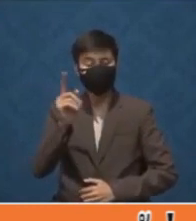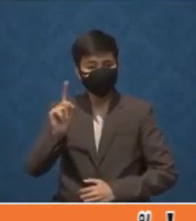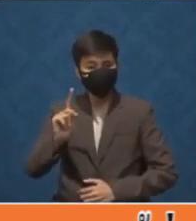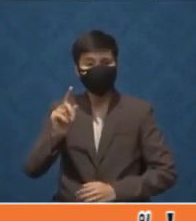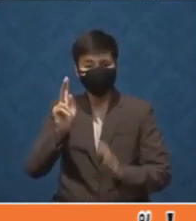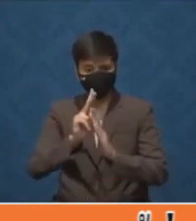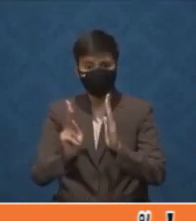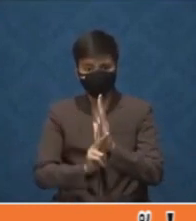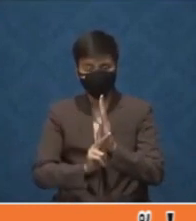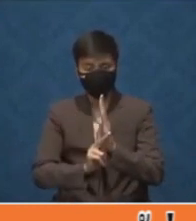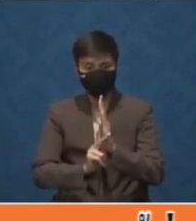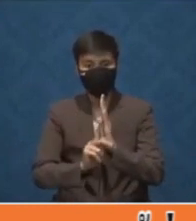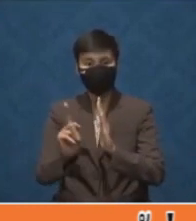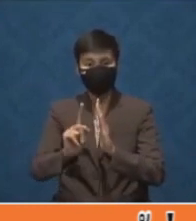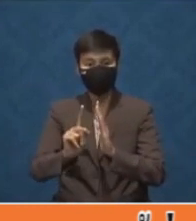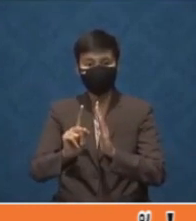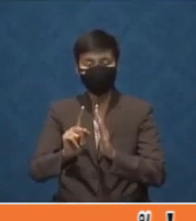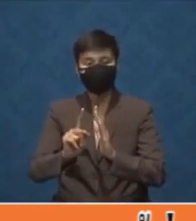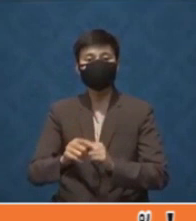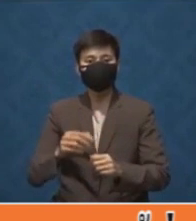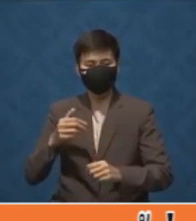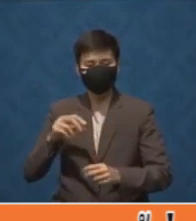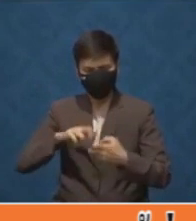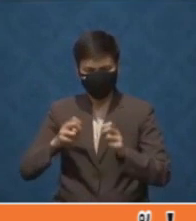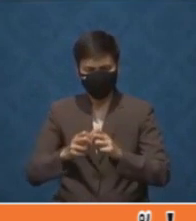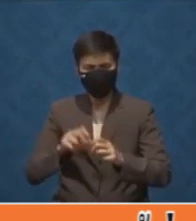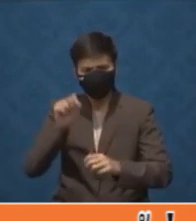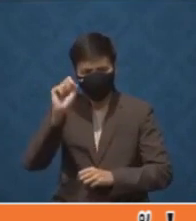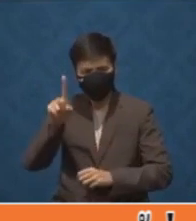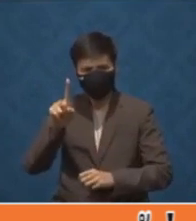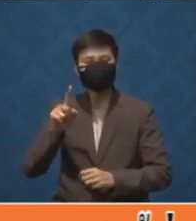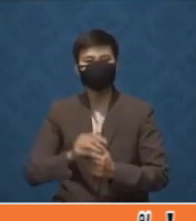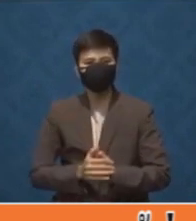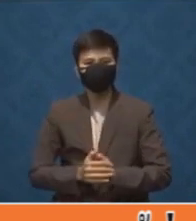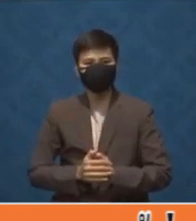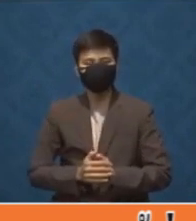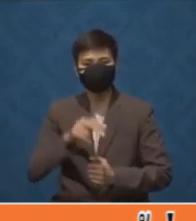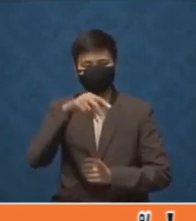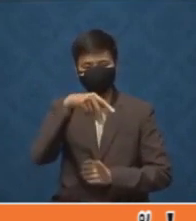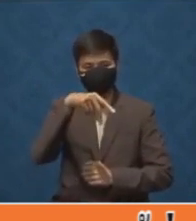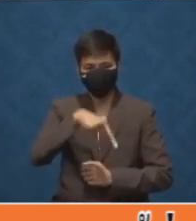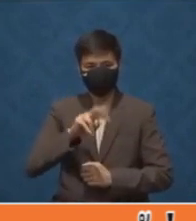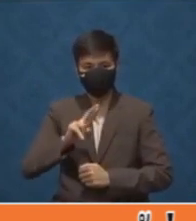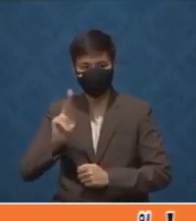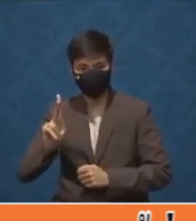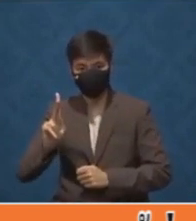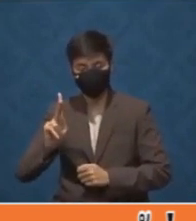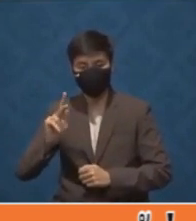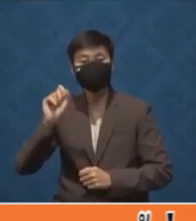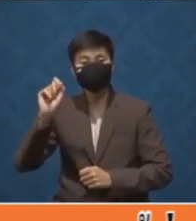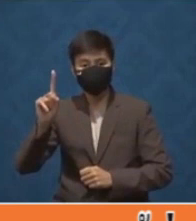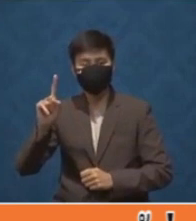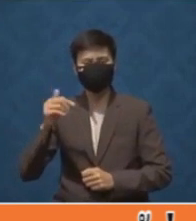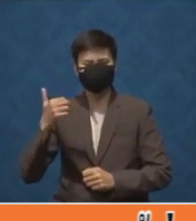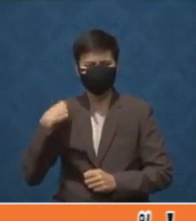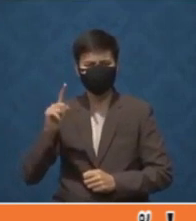ฎหมายว่าด้วยสถานการณ์ฉุกเฉินซึ่งมีเหตุผลประกอบคือพ.ร.ก.ฉุกเฉินที่บังคับใช้อยู่นั้นริ